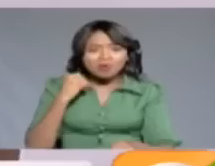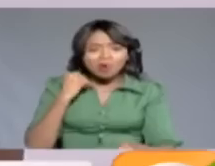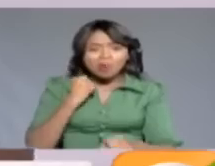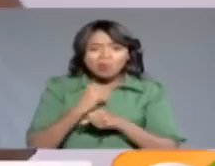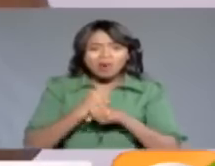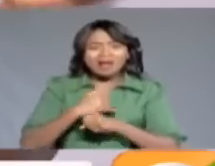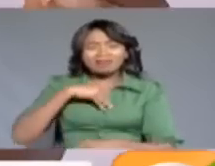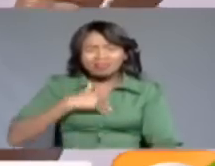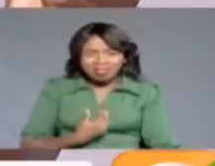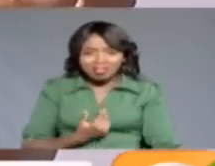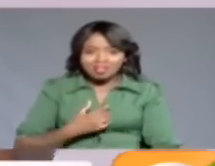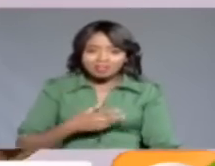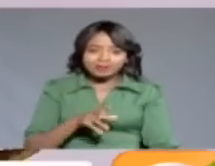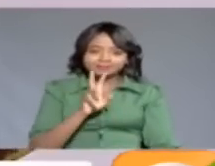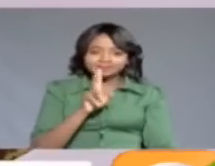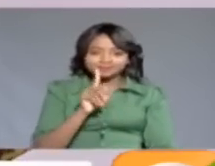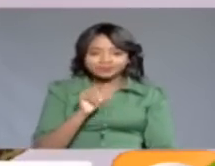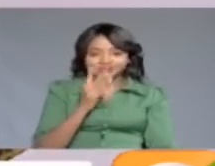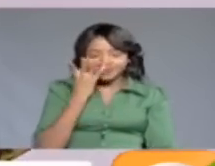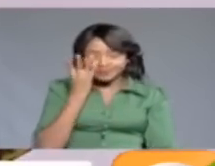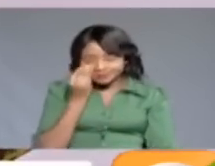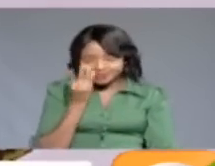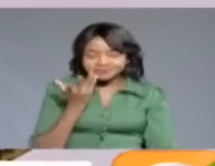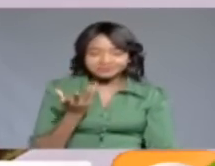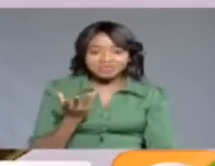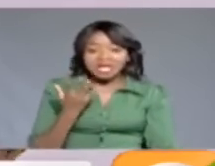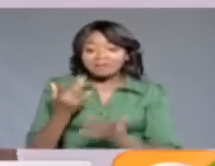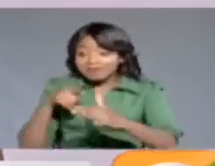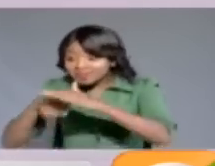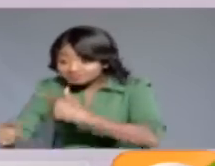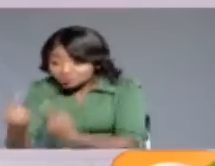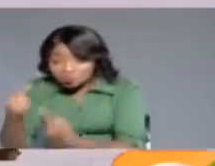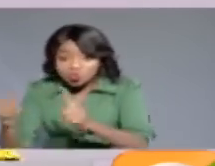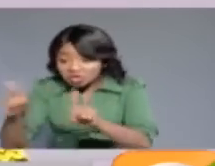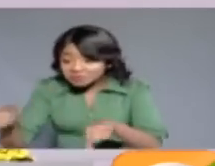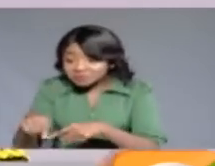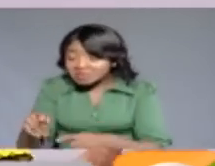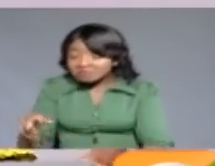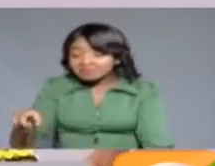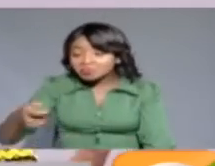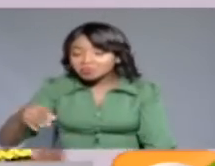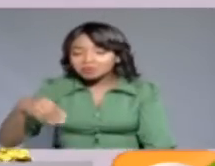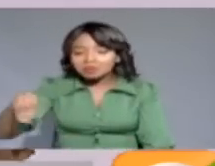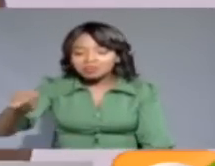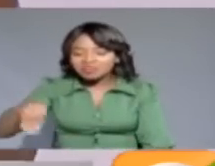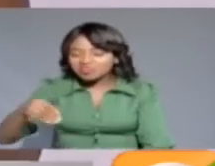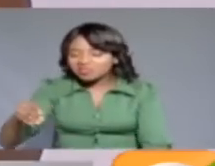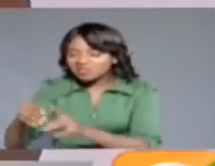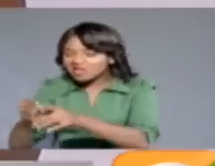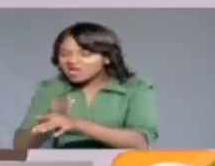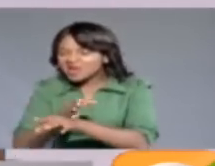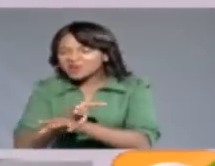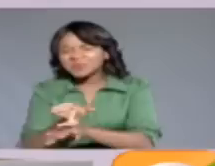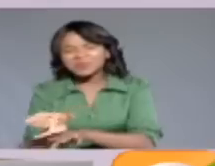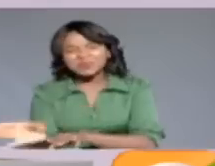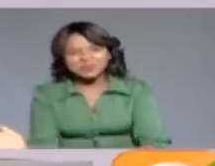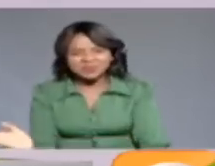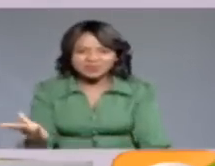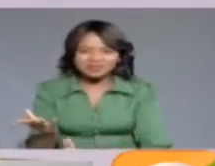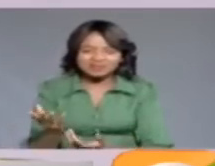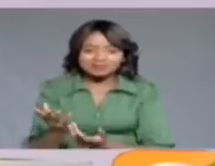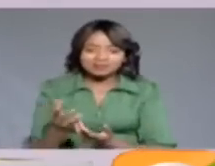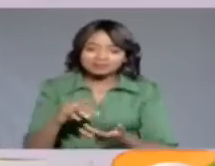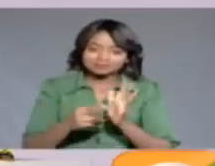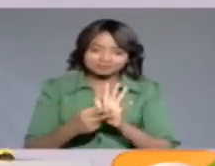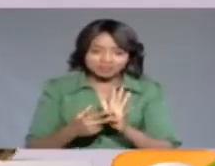Ukimwambia labda ingie jikoni apike, anaweza aidha viunguze ama hata gesi lipuke. Unaona? Sasa saa nyingine kibinadamu tu